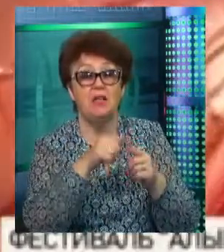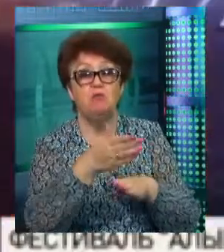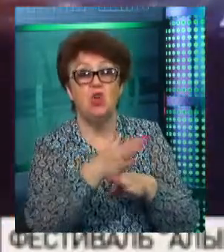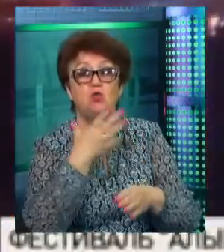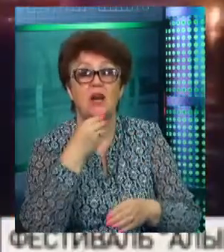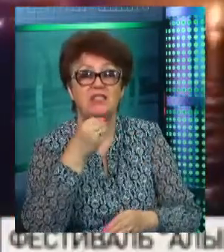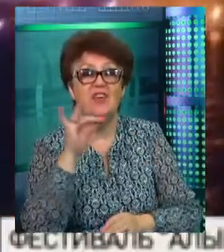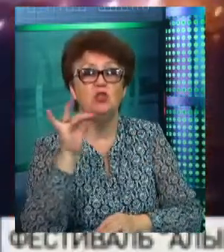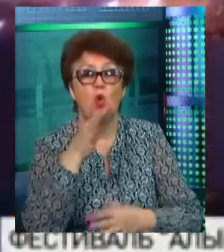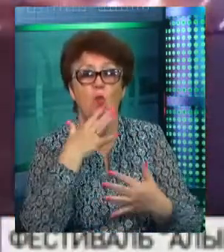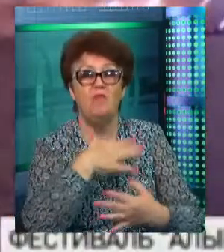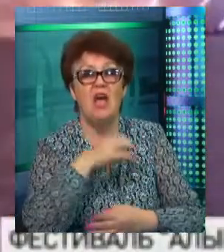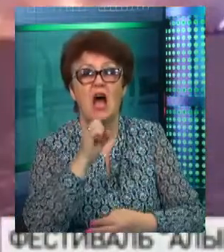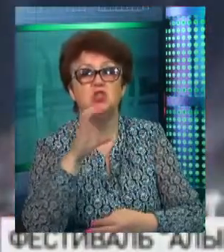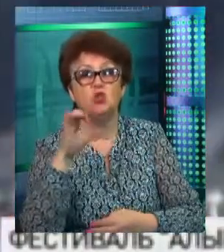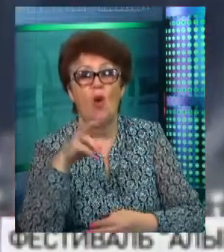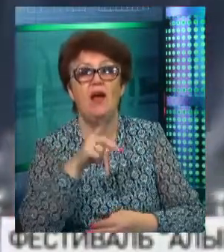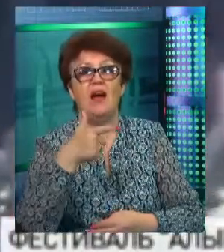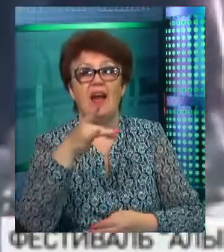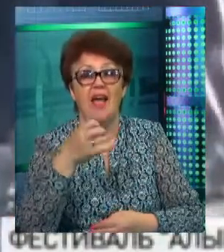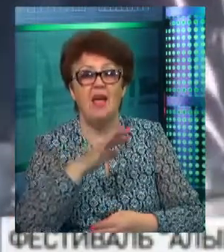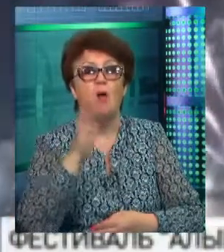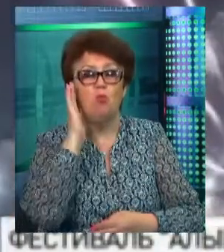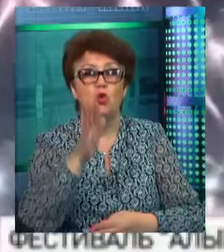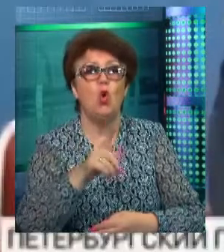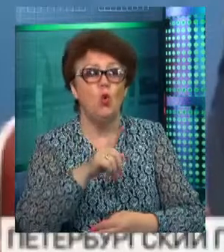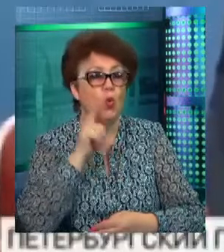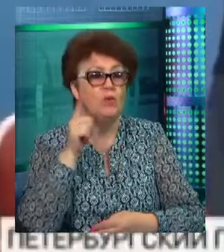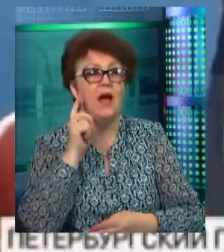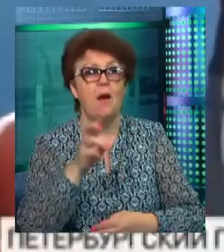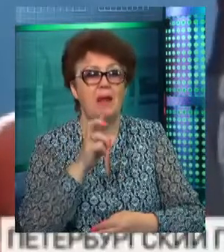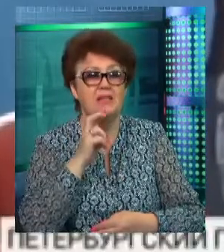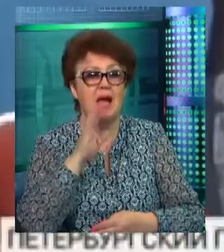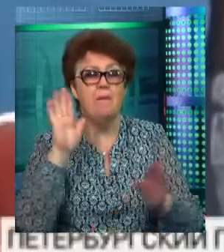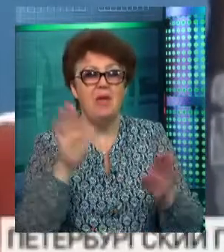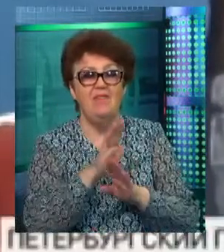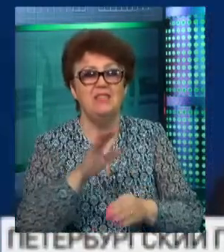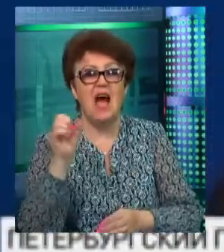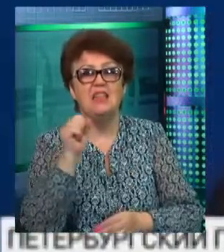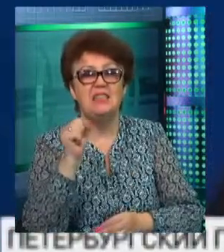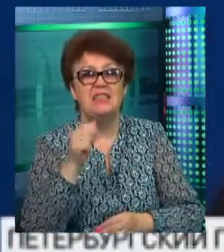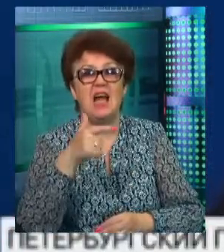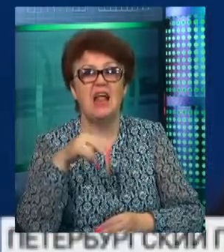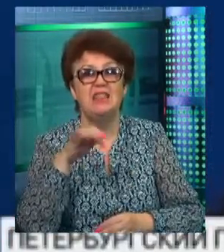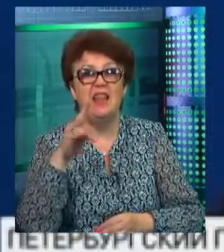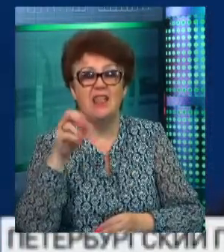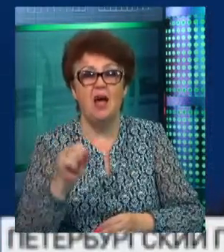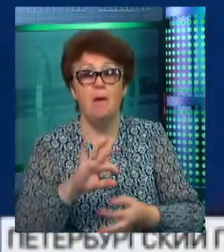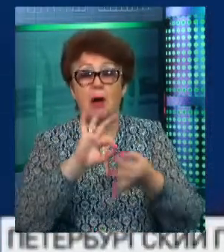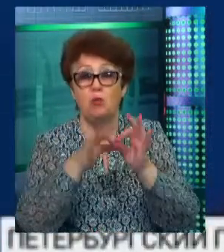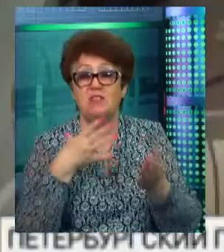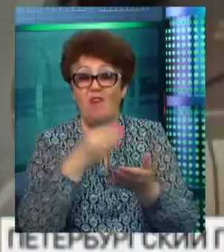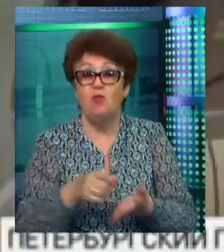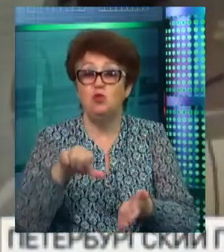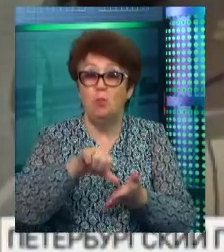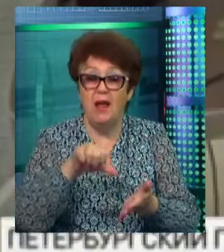красивые истории любви а соль и грея станет юная брянска певица анастасия гладилина подробности своего выступления